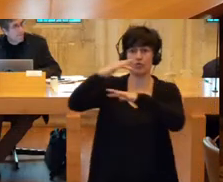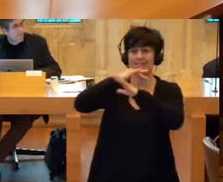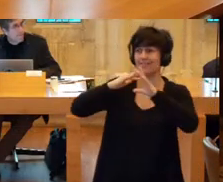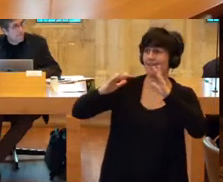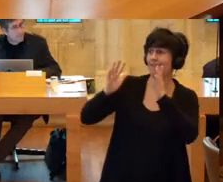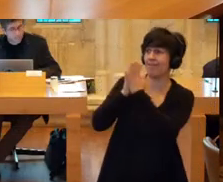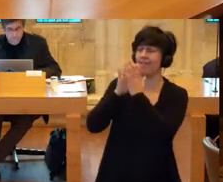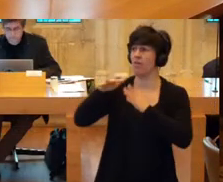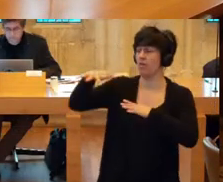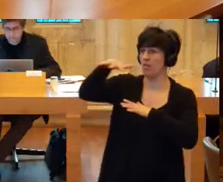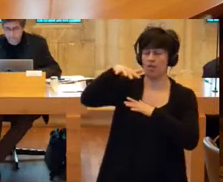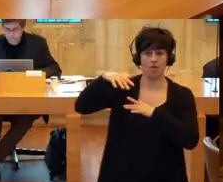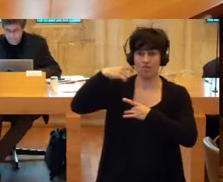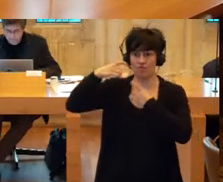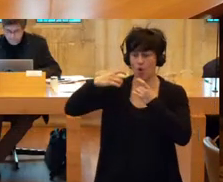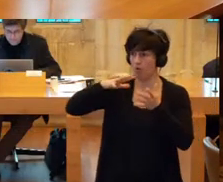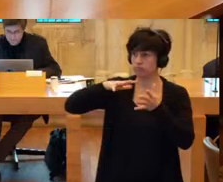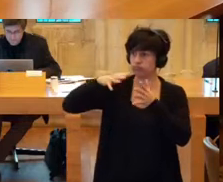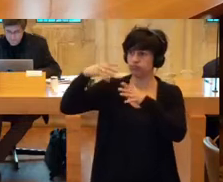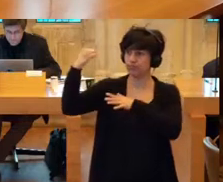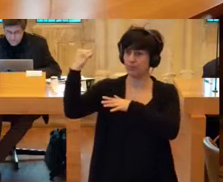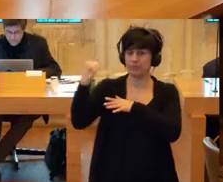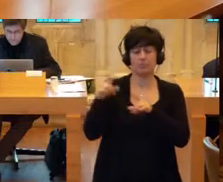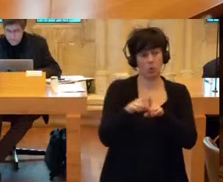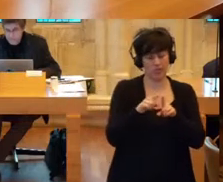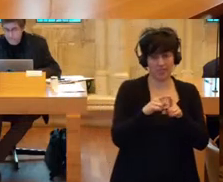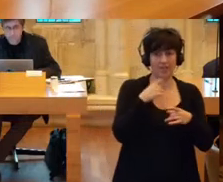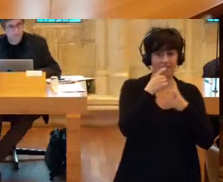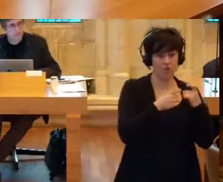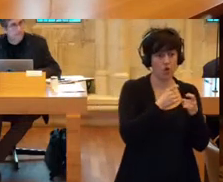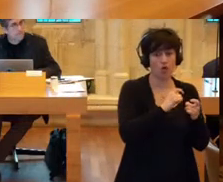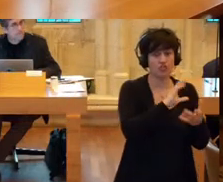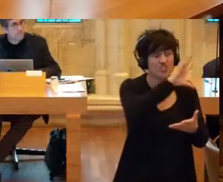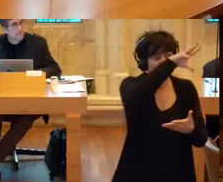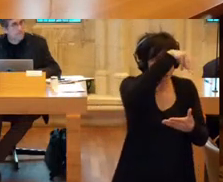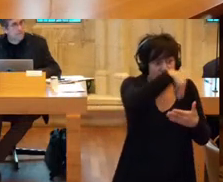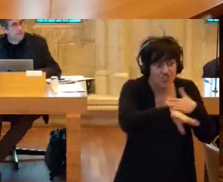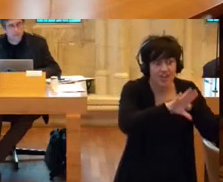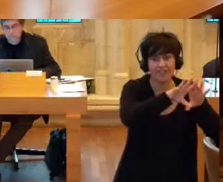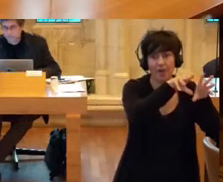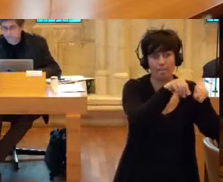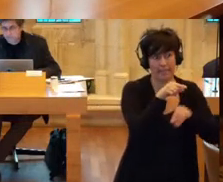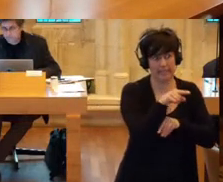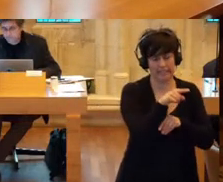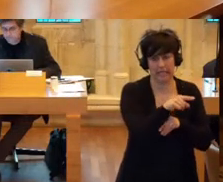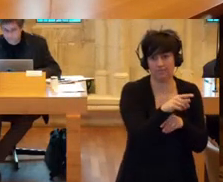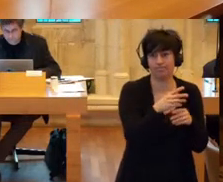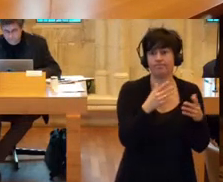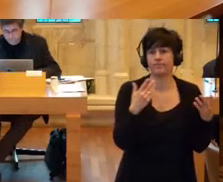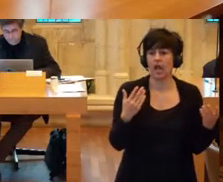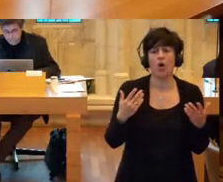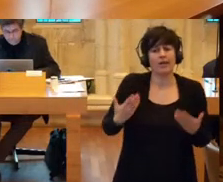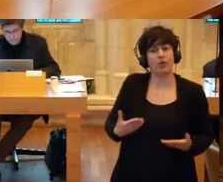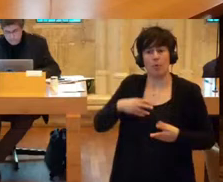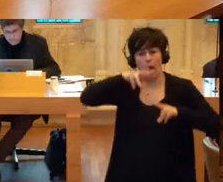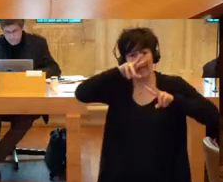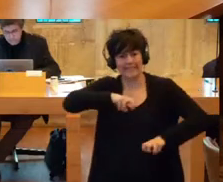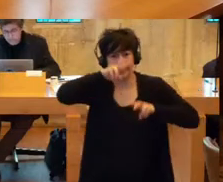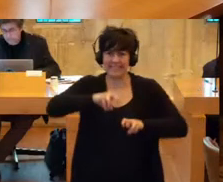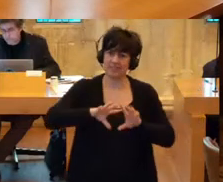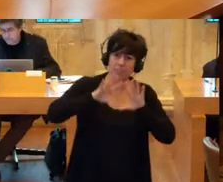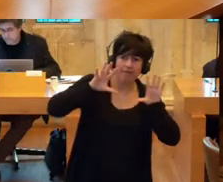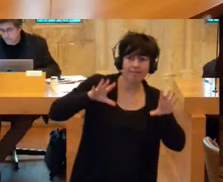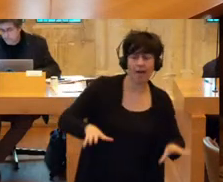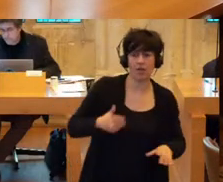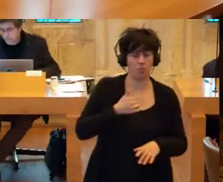particulier la forte augmentation des violences intrafamiliales. Alors il y a toutes sortes d'explications, enfin d'analyses qui sont faites, que